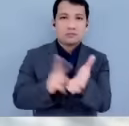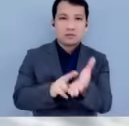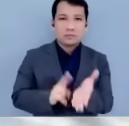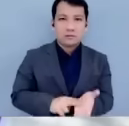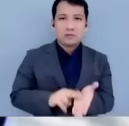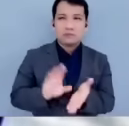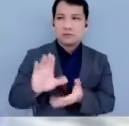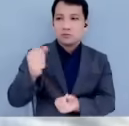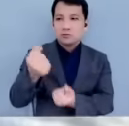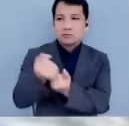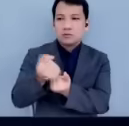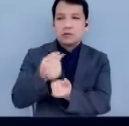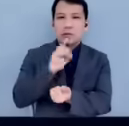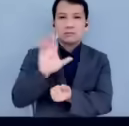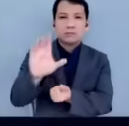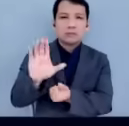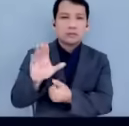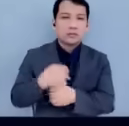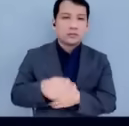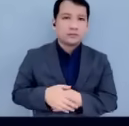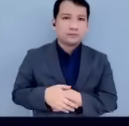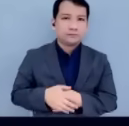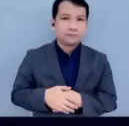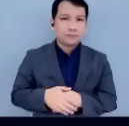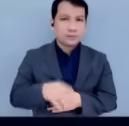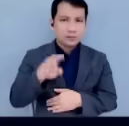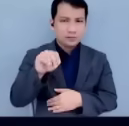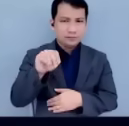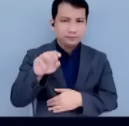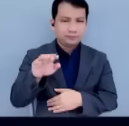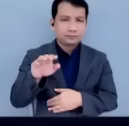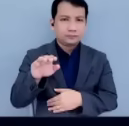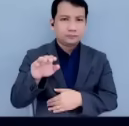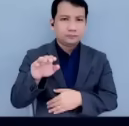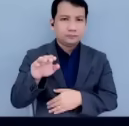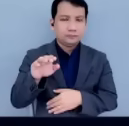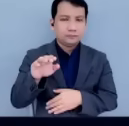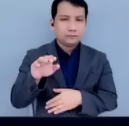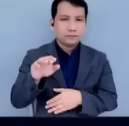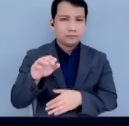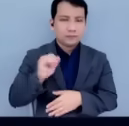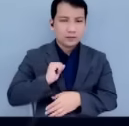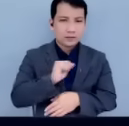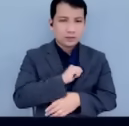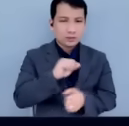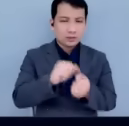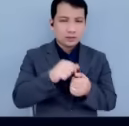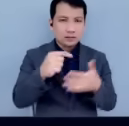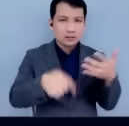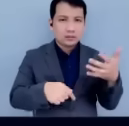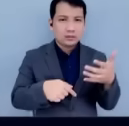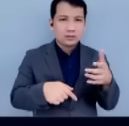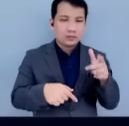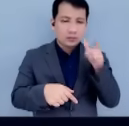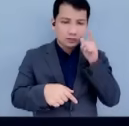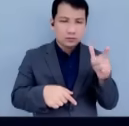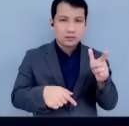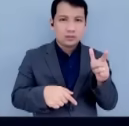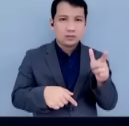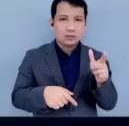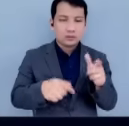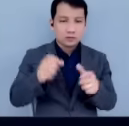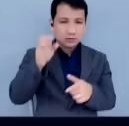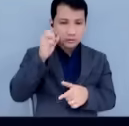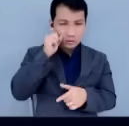of support para sa kanya laing na senador ang pumirma diyan kabilang sina senators Lauren garda Sherwin gachalian